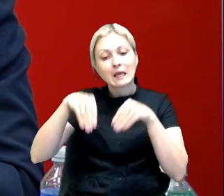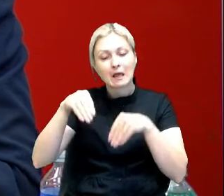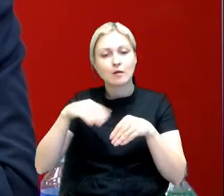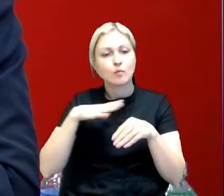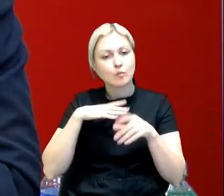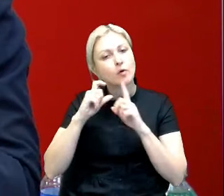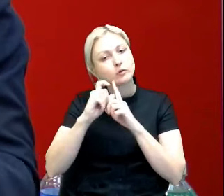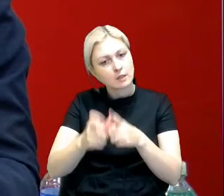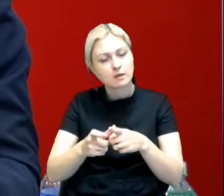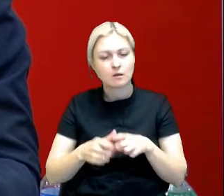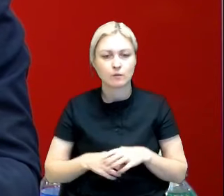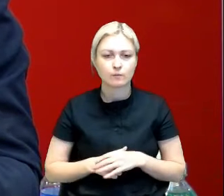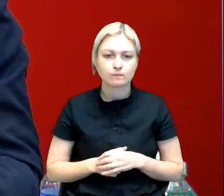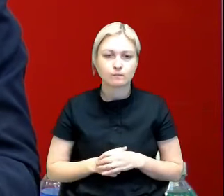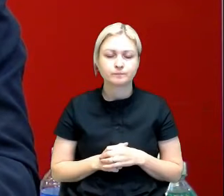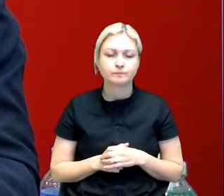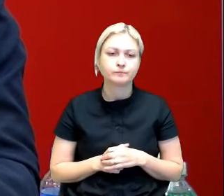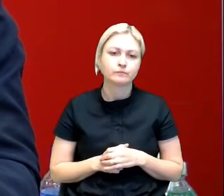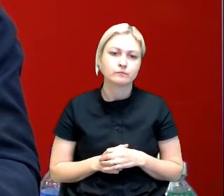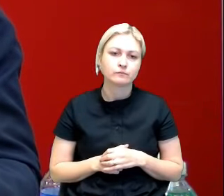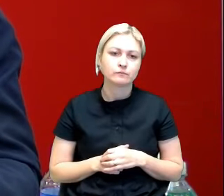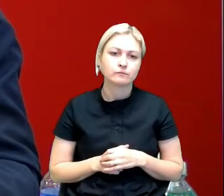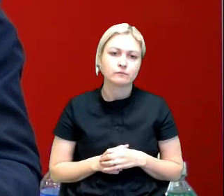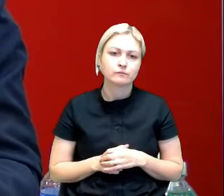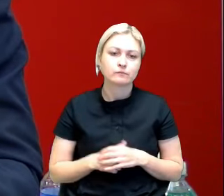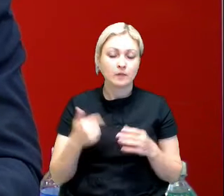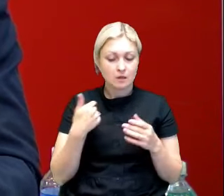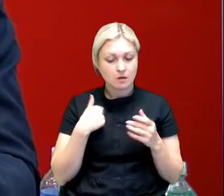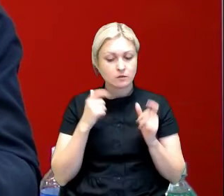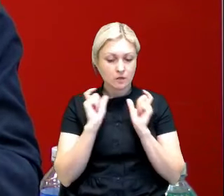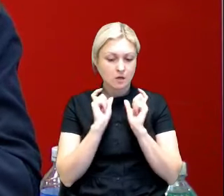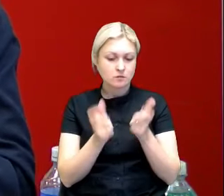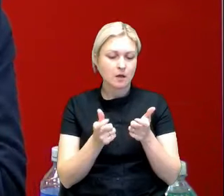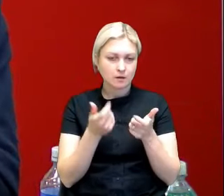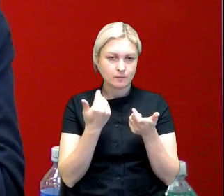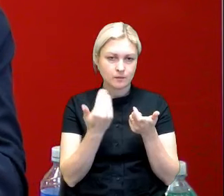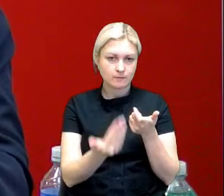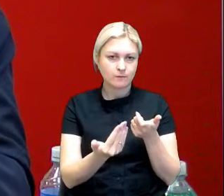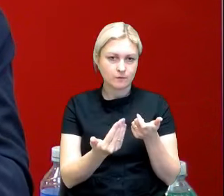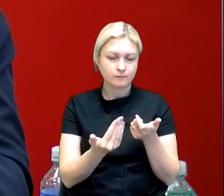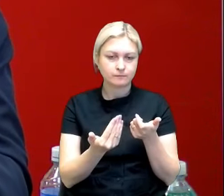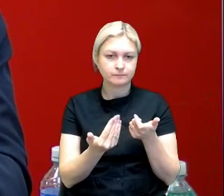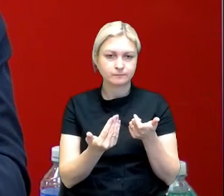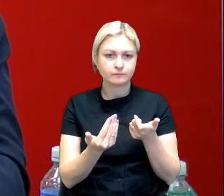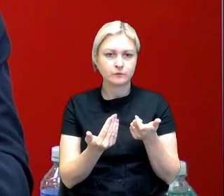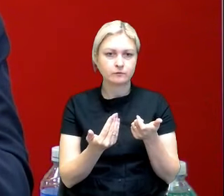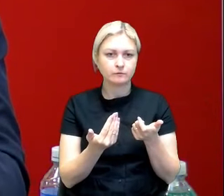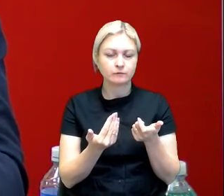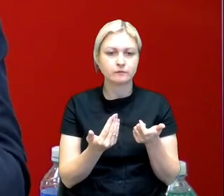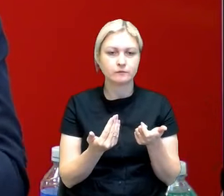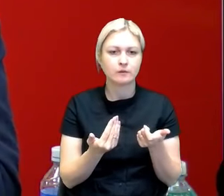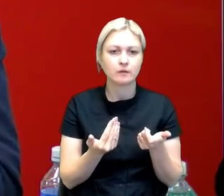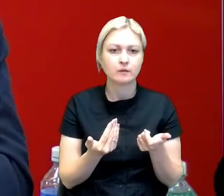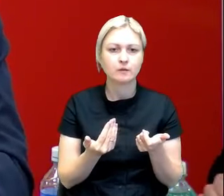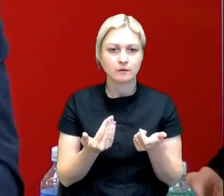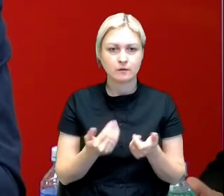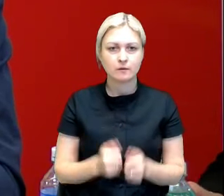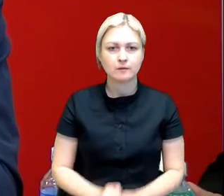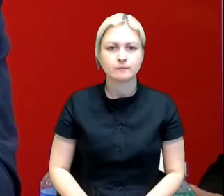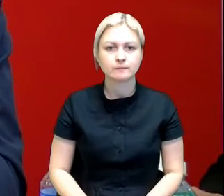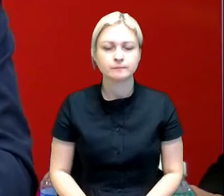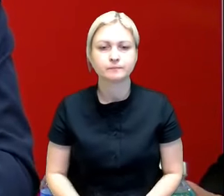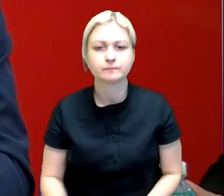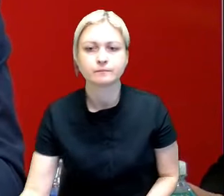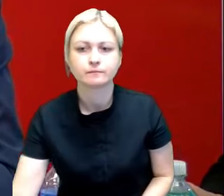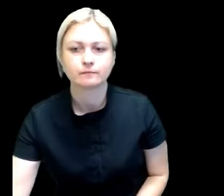rinkėjams tai toks būtų mano atsakymas ir dar seaku dėkoju jums už šį pateiktą klausimą taip laukiu